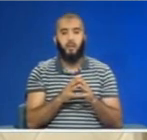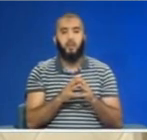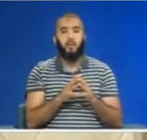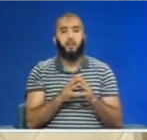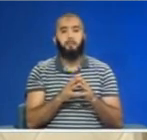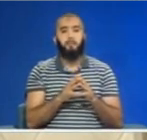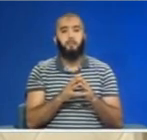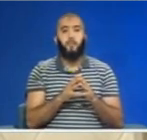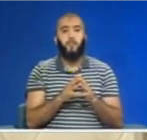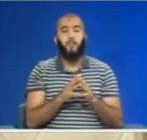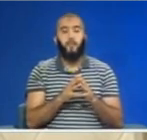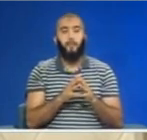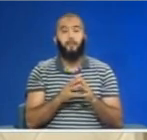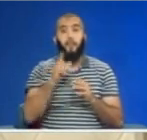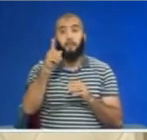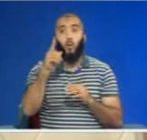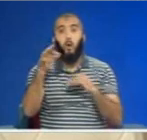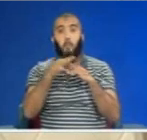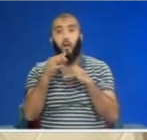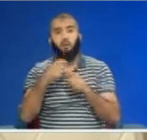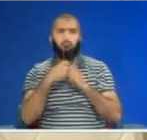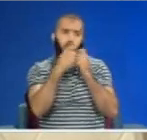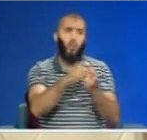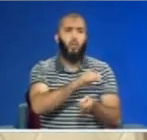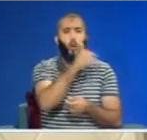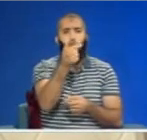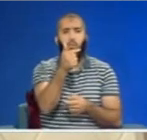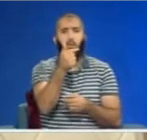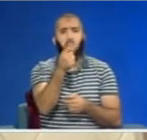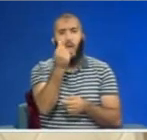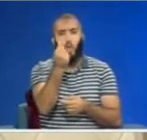احتاجت، وكان أحيانا يعطيها مبالغ أخرى يعني إضافية،